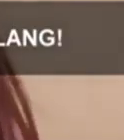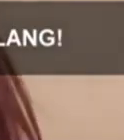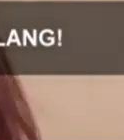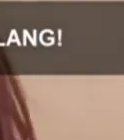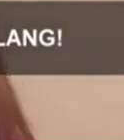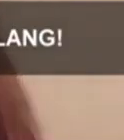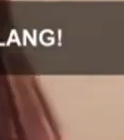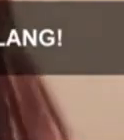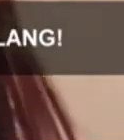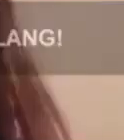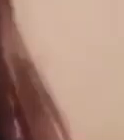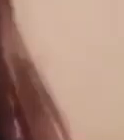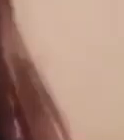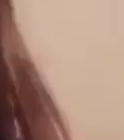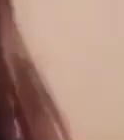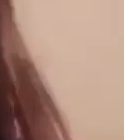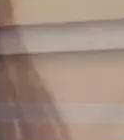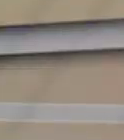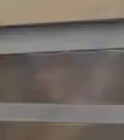kita. Bitter ka lang.